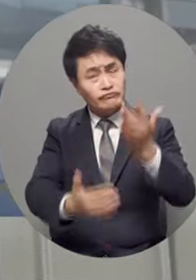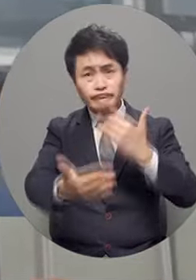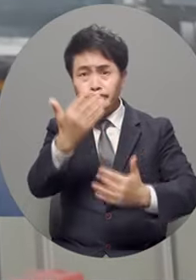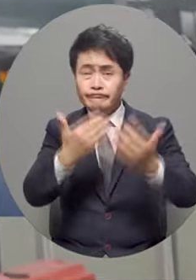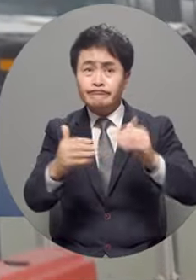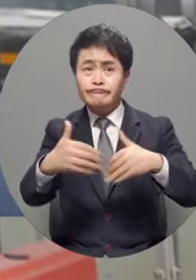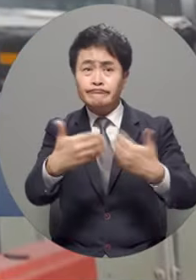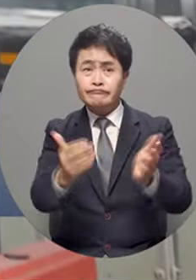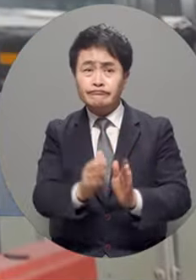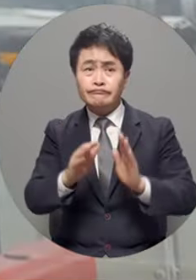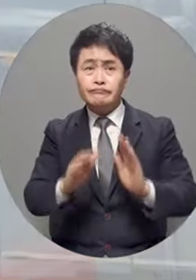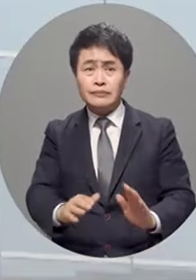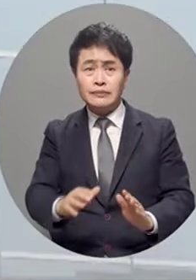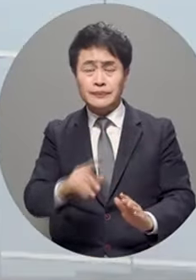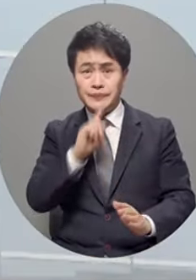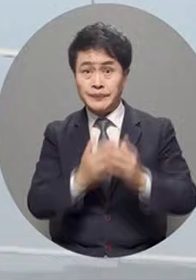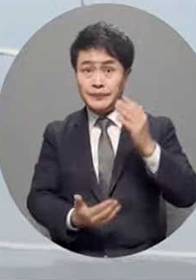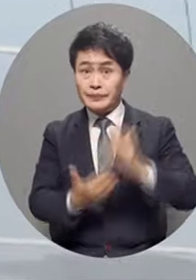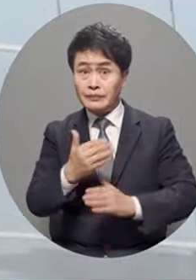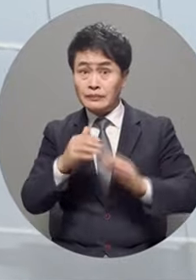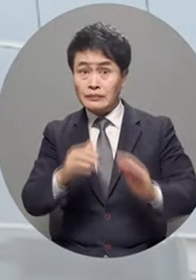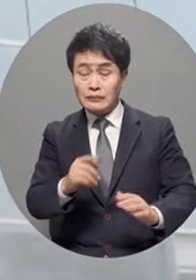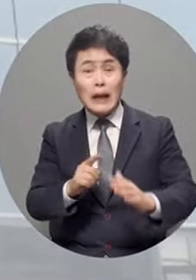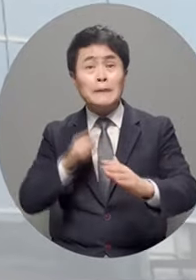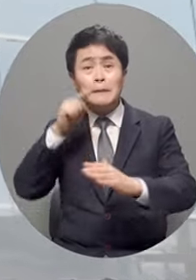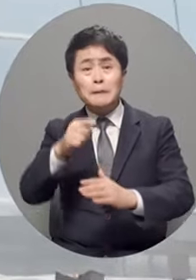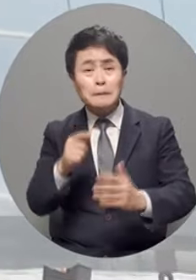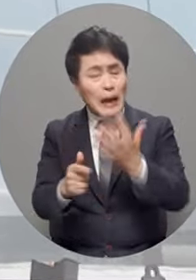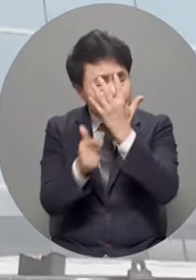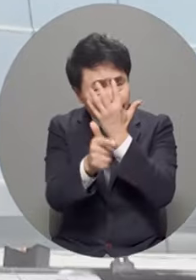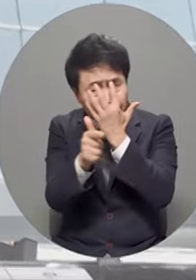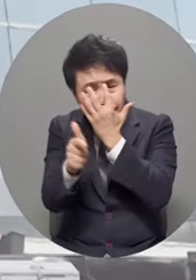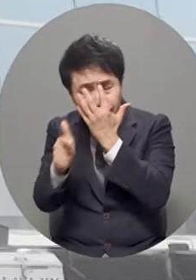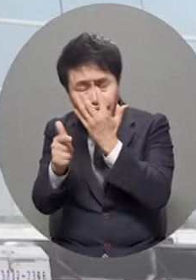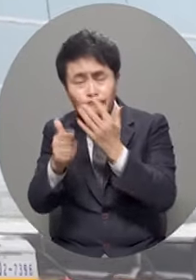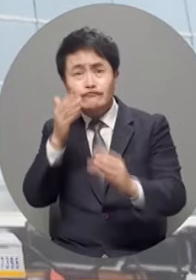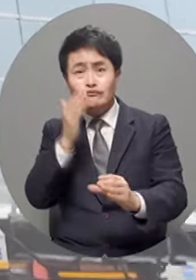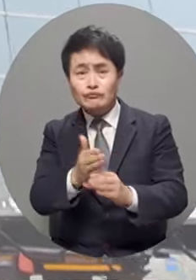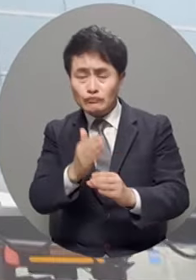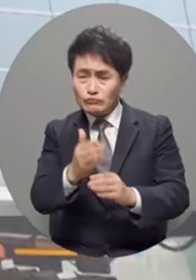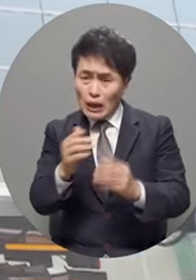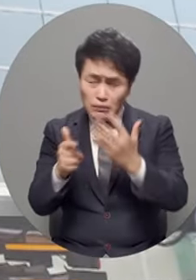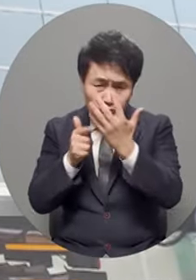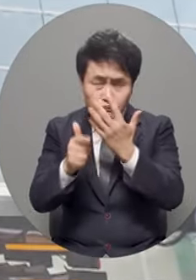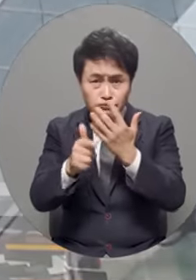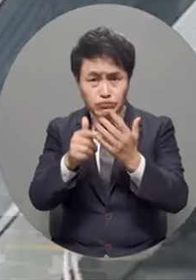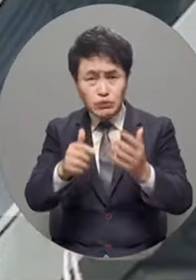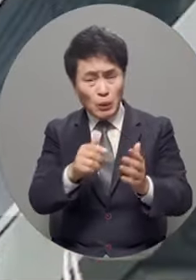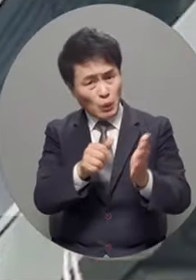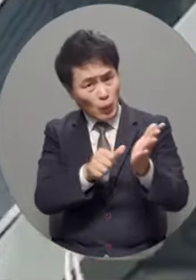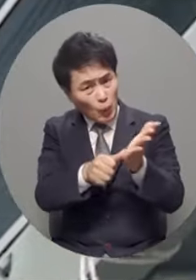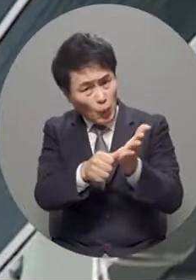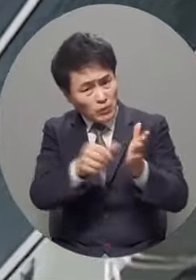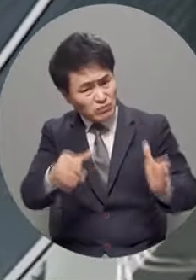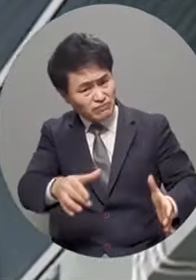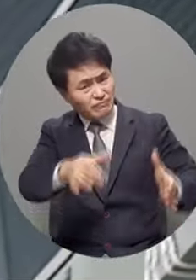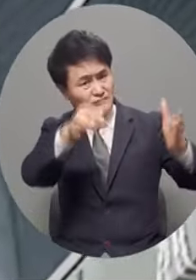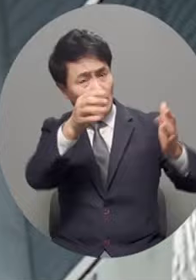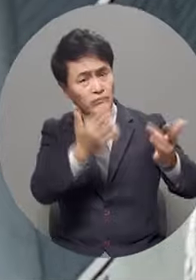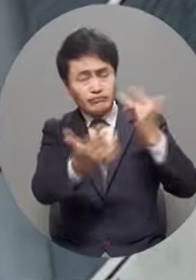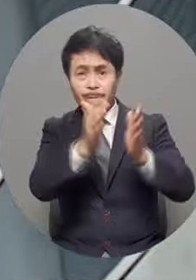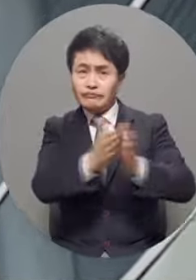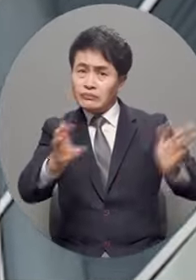피해는 없네요. 당시 청사 밖에서는 용접 작업을 하고 있었는데 불꽃이 기둥 고무 부분에 튀면서 불이 시작된